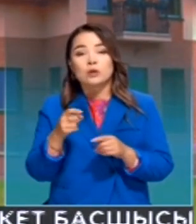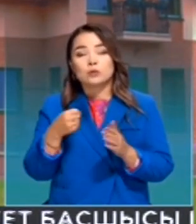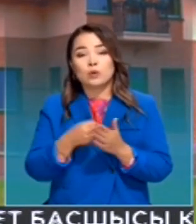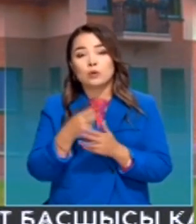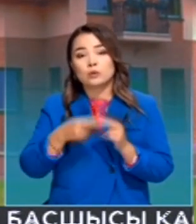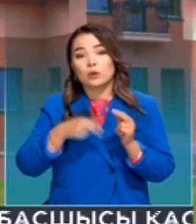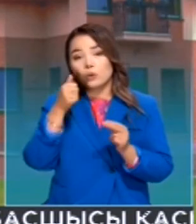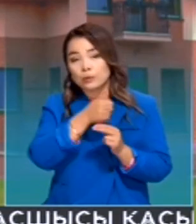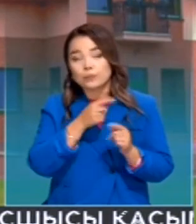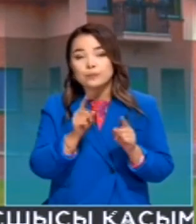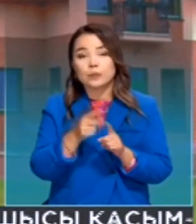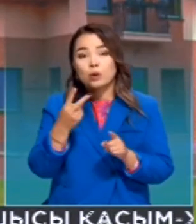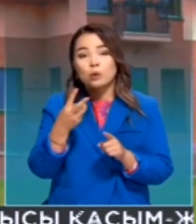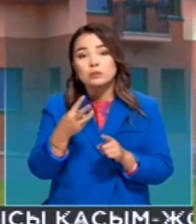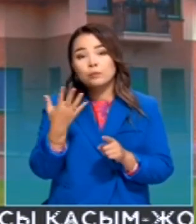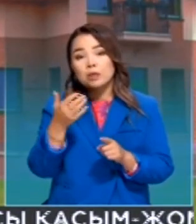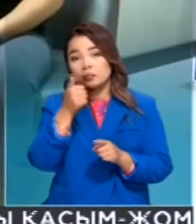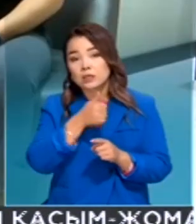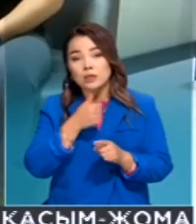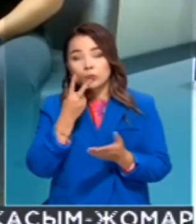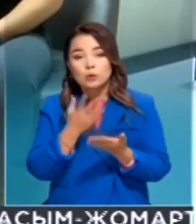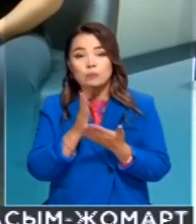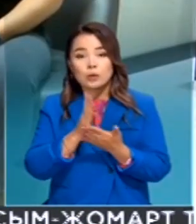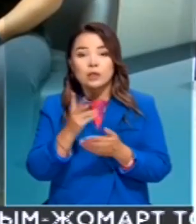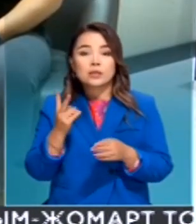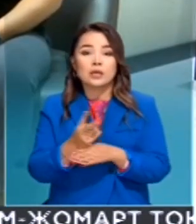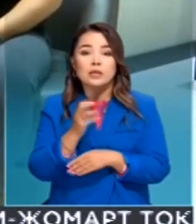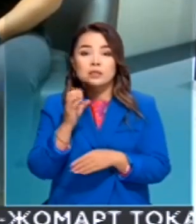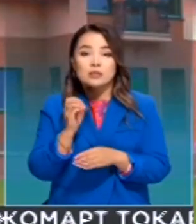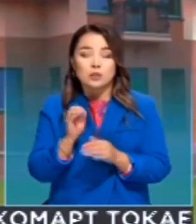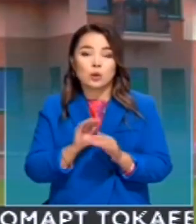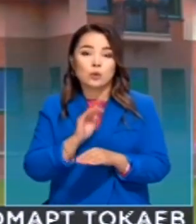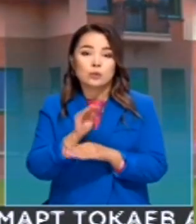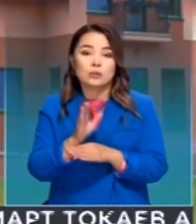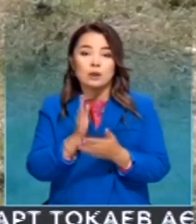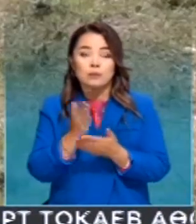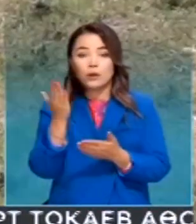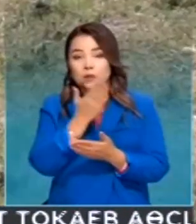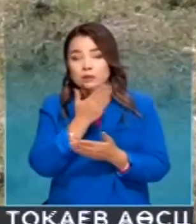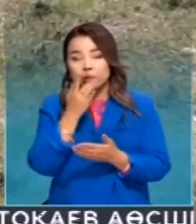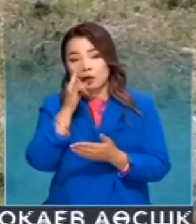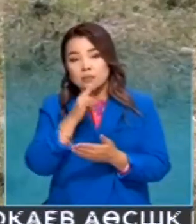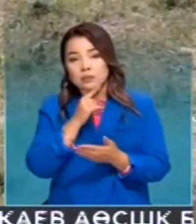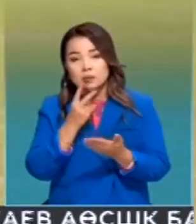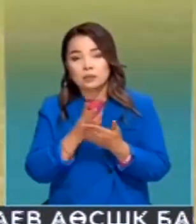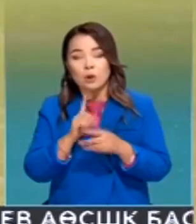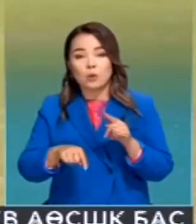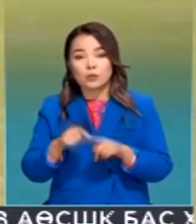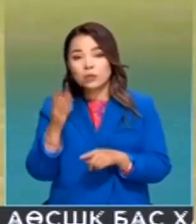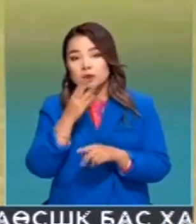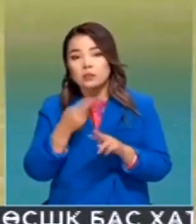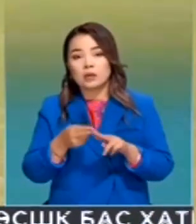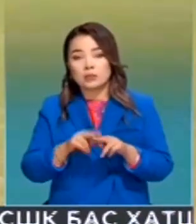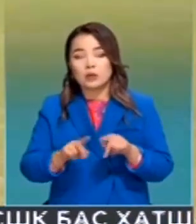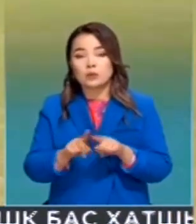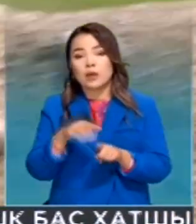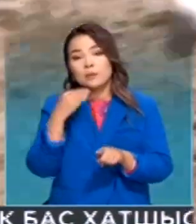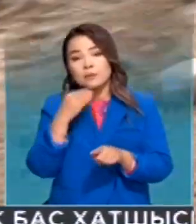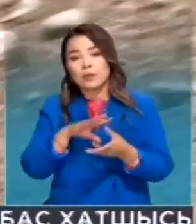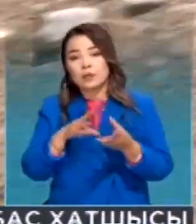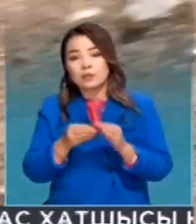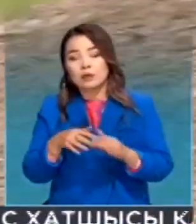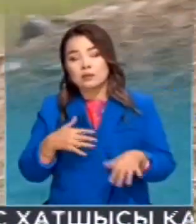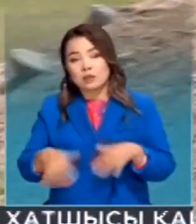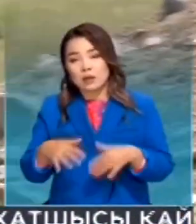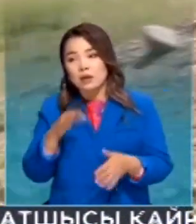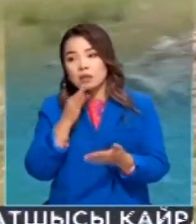кино көрсетеміз. Сонымен жылына екі есе өсіп отырады Қазақ киносы. Киносарапшылар отандық туындылардың сапасы әлі күнге ақсап